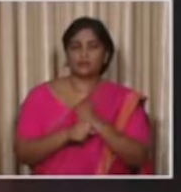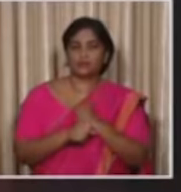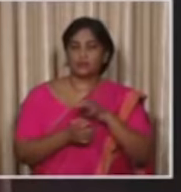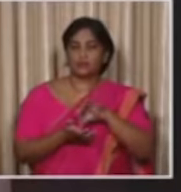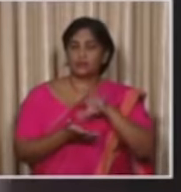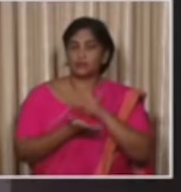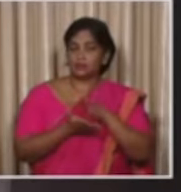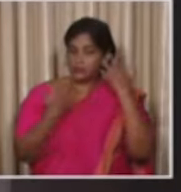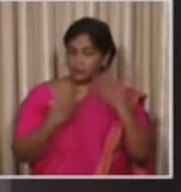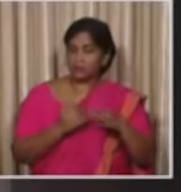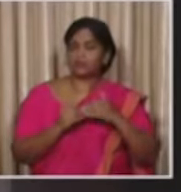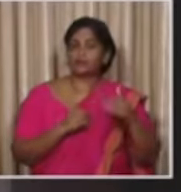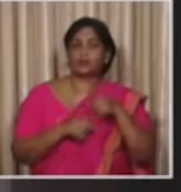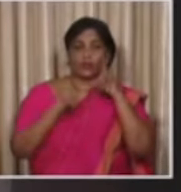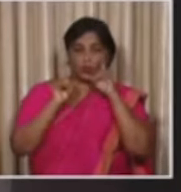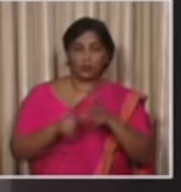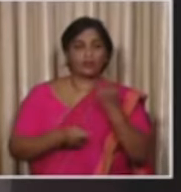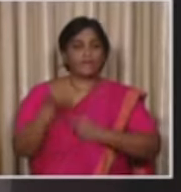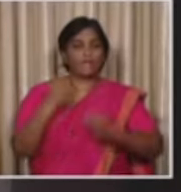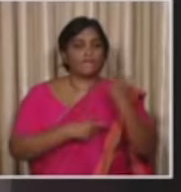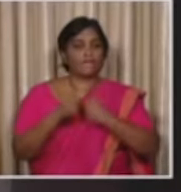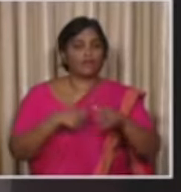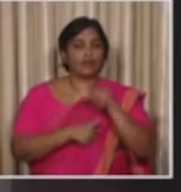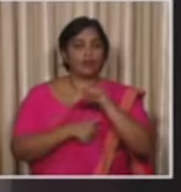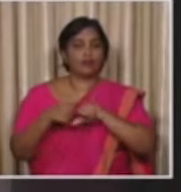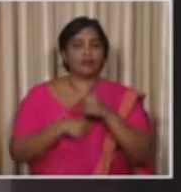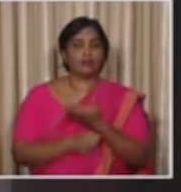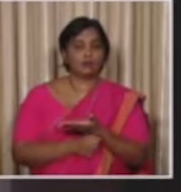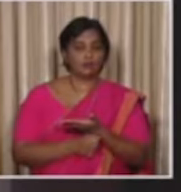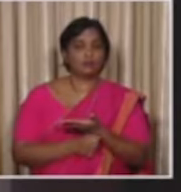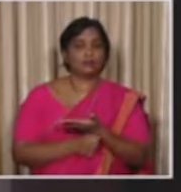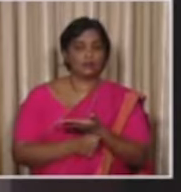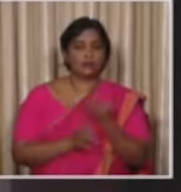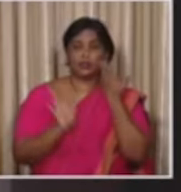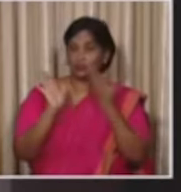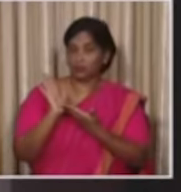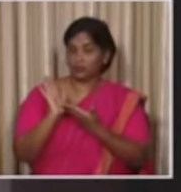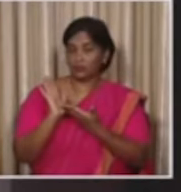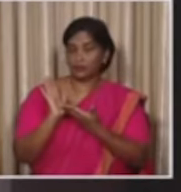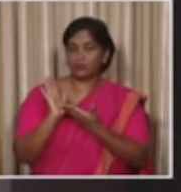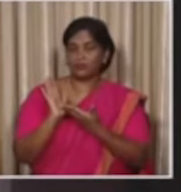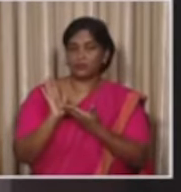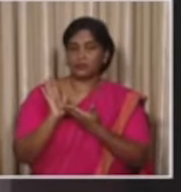ගත්තයින් පස්සෙත් මෙන්න වෙන්දේසියට දාලා තියෙන ආයතන. මෙන්න සාක්ෂි.